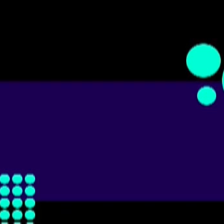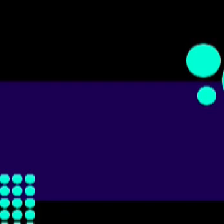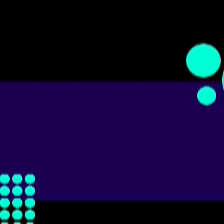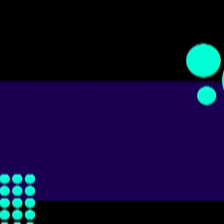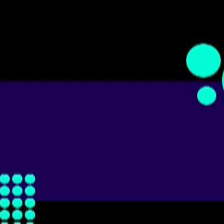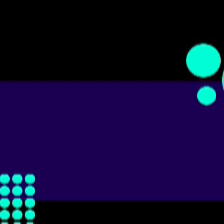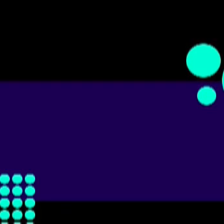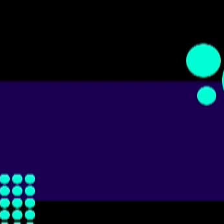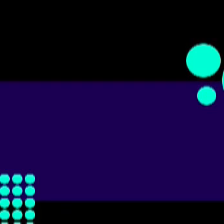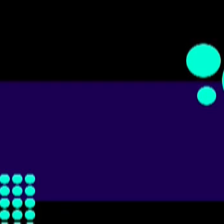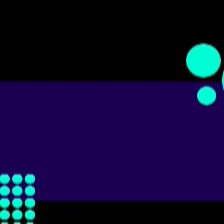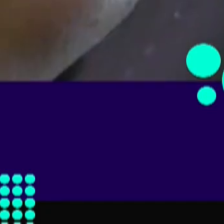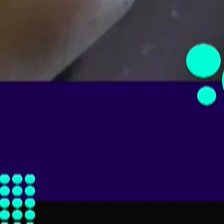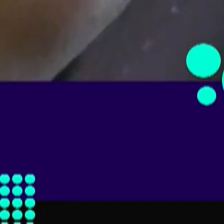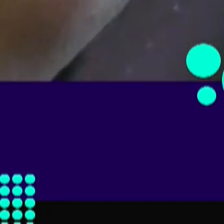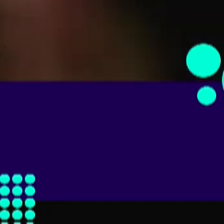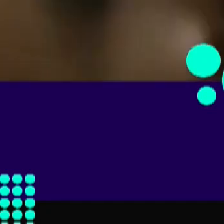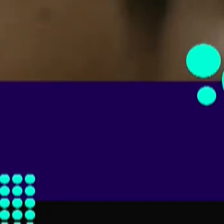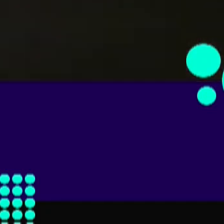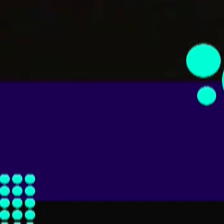거야.